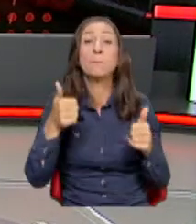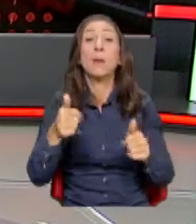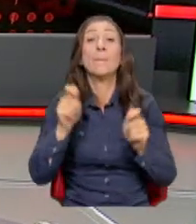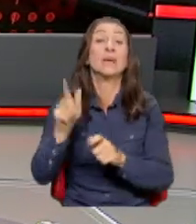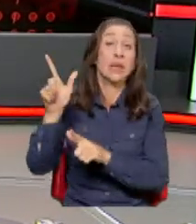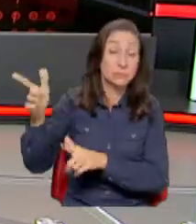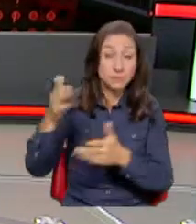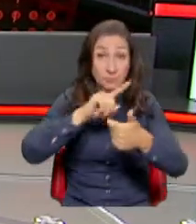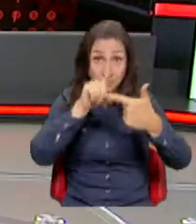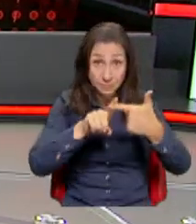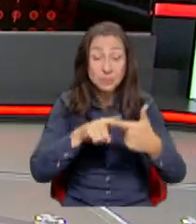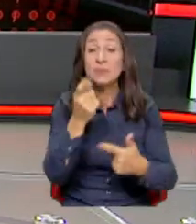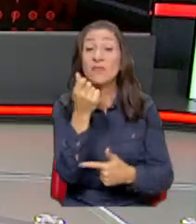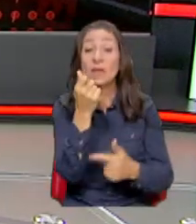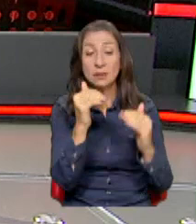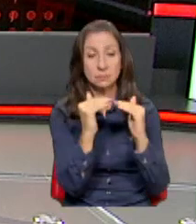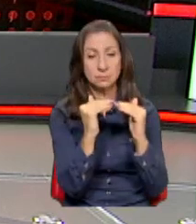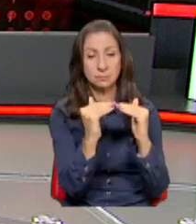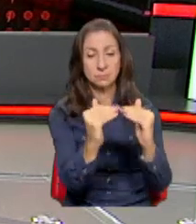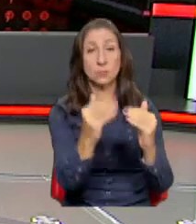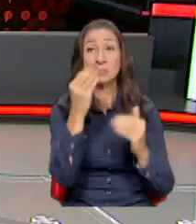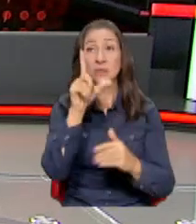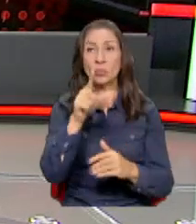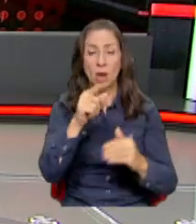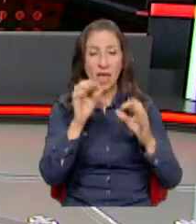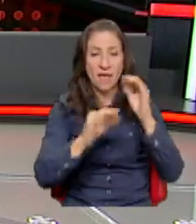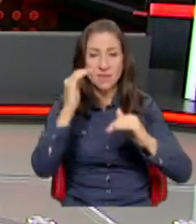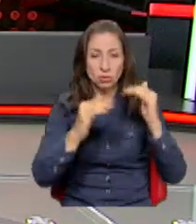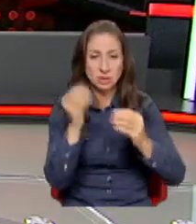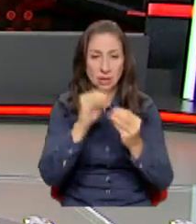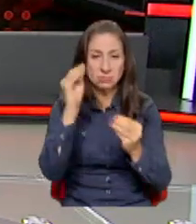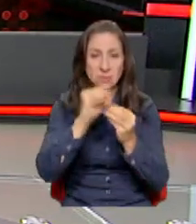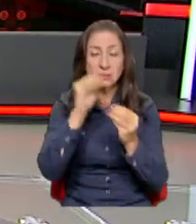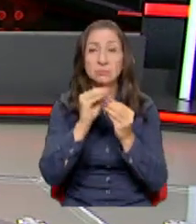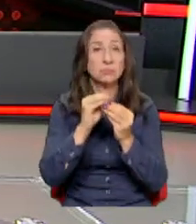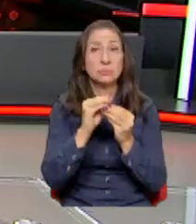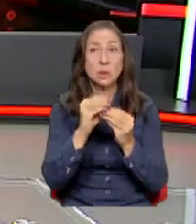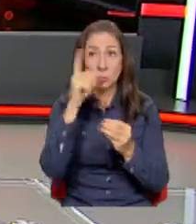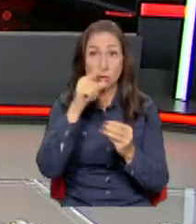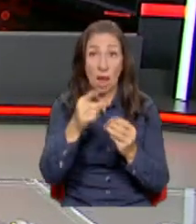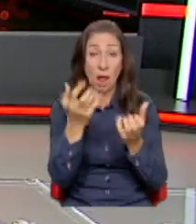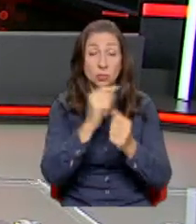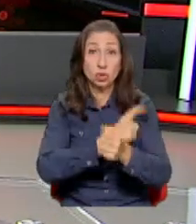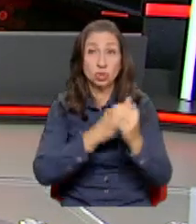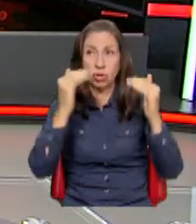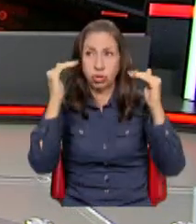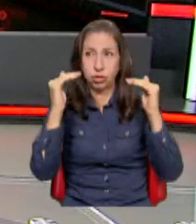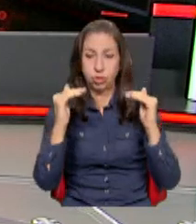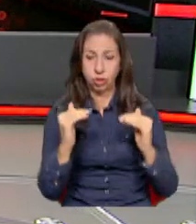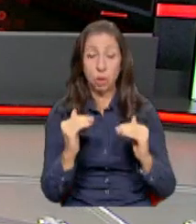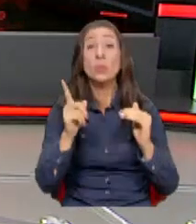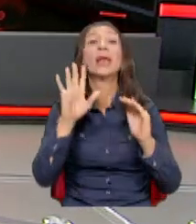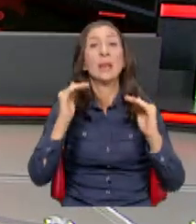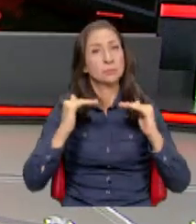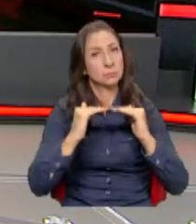sağlamak iki fiyat istikrarını sağlamak Yani bu enflasyon zamlar falan Dolayısıyla alım gücünü istikrarla